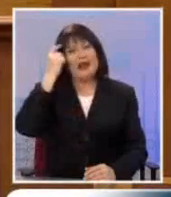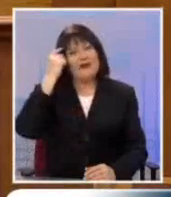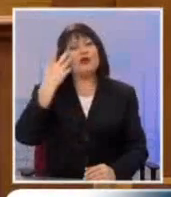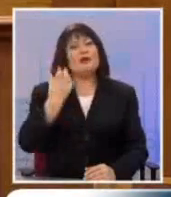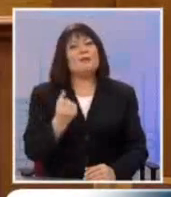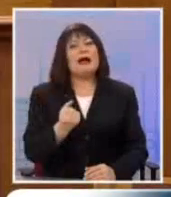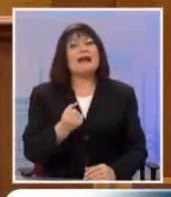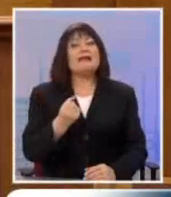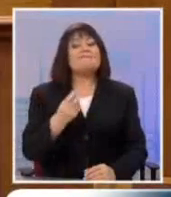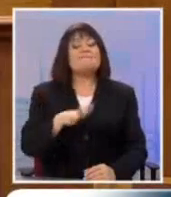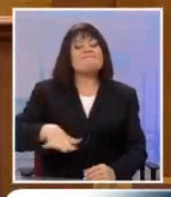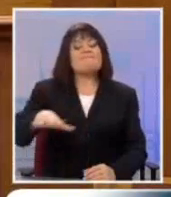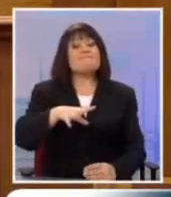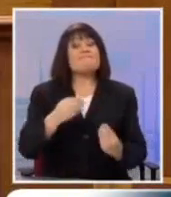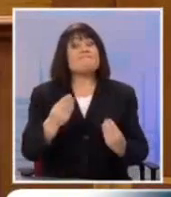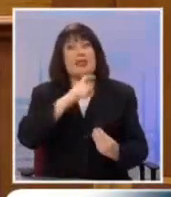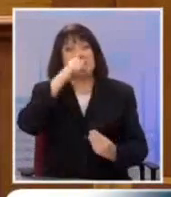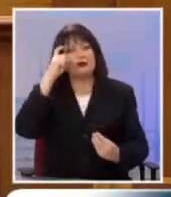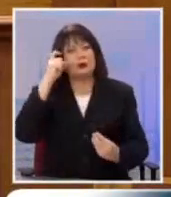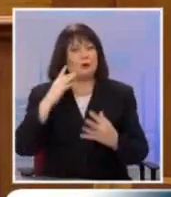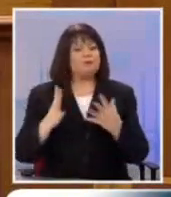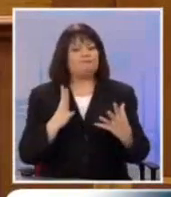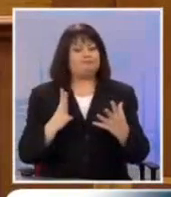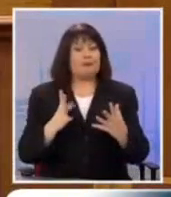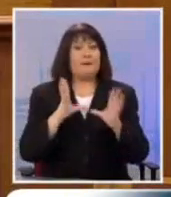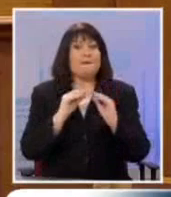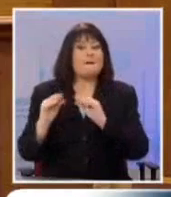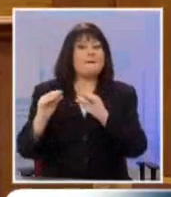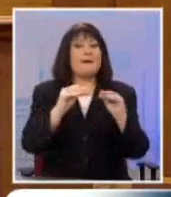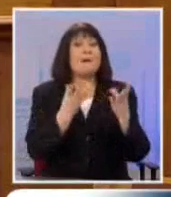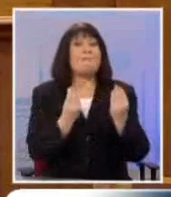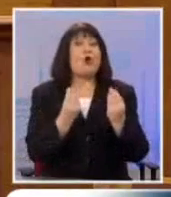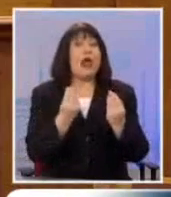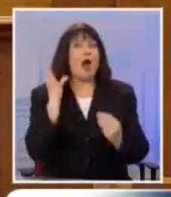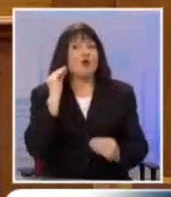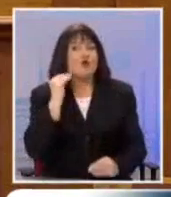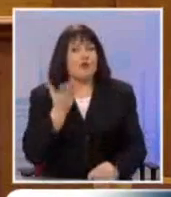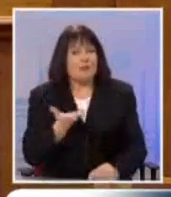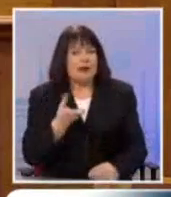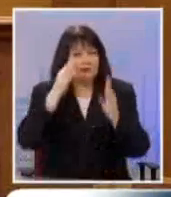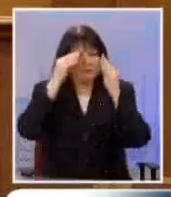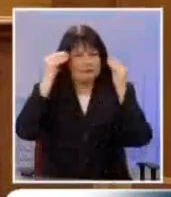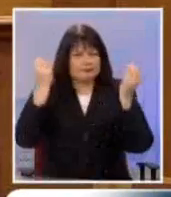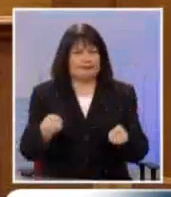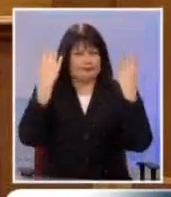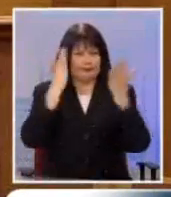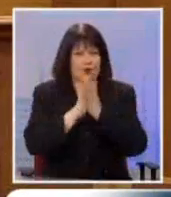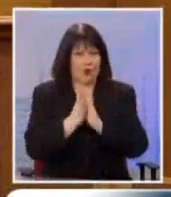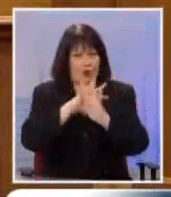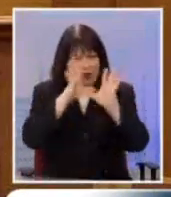ένα νοσηρό κλίμα. Βλέπω ότι ακούγονται πολλά. Αλλά λέω να τα ξεχάσουμε όλοι